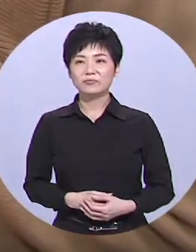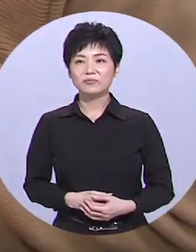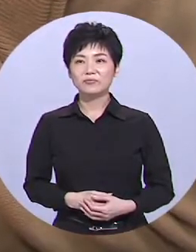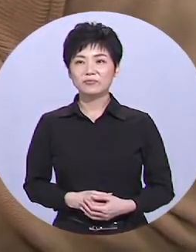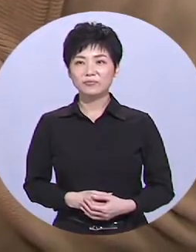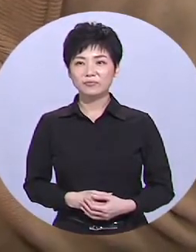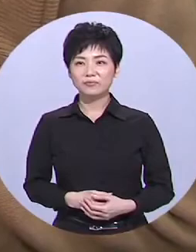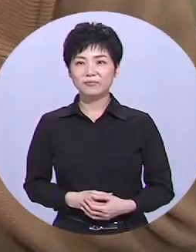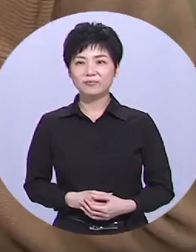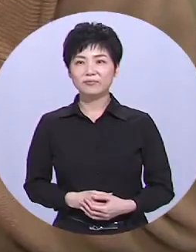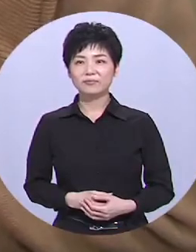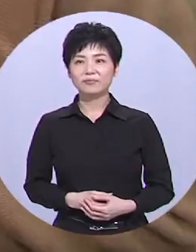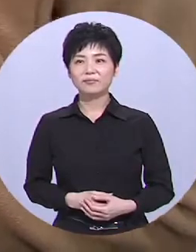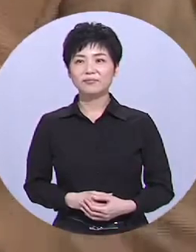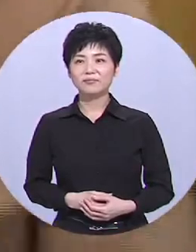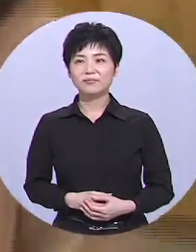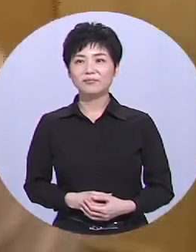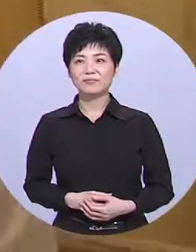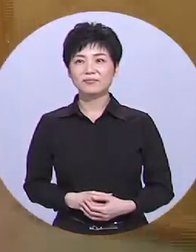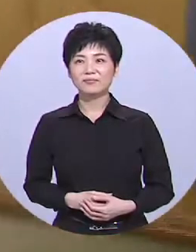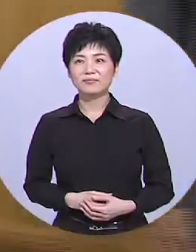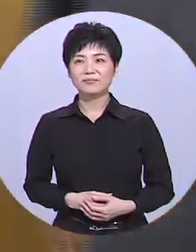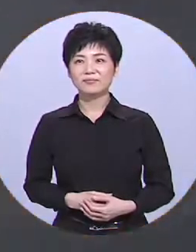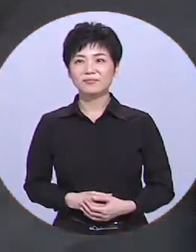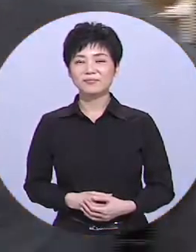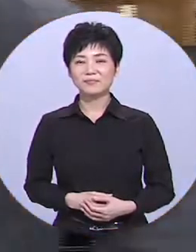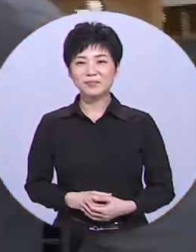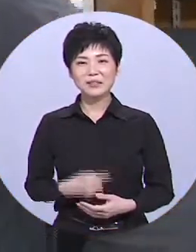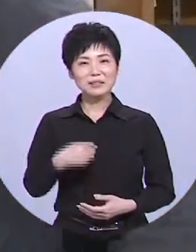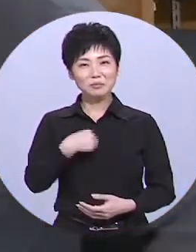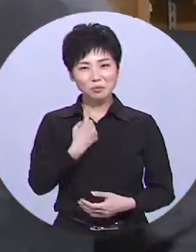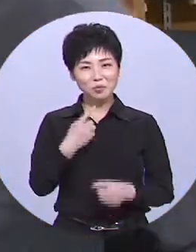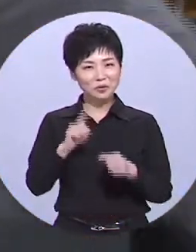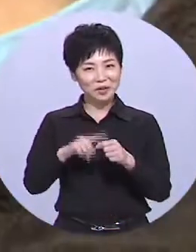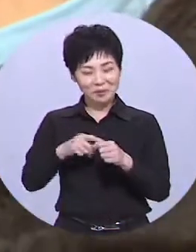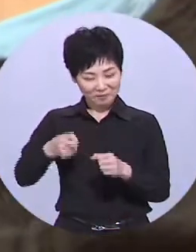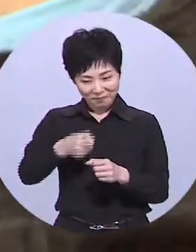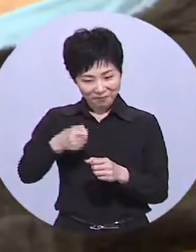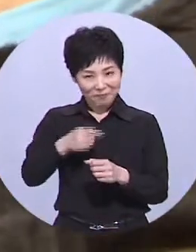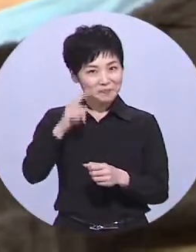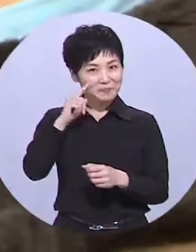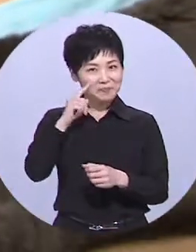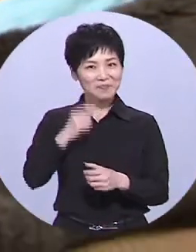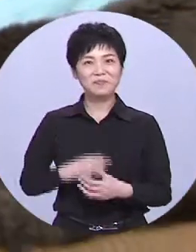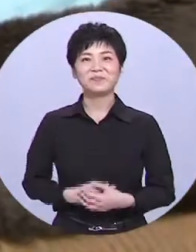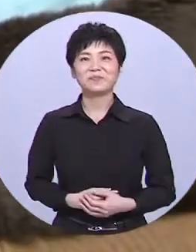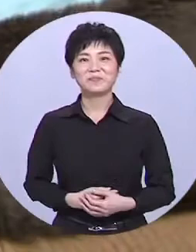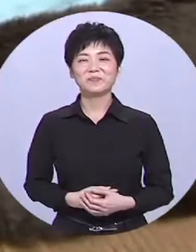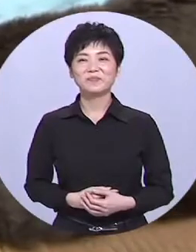瀬戸さんのだから。 なるほど、僕のですよね。